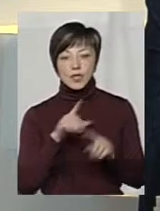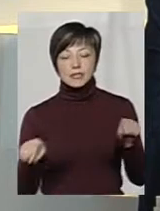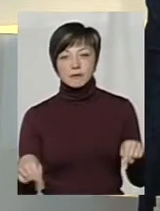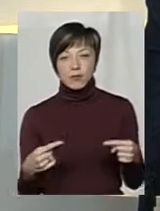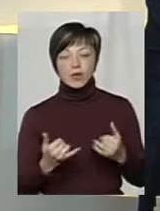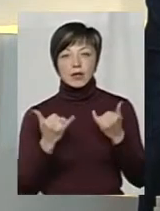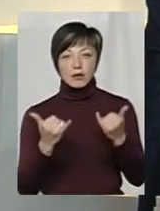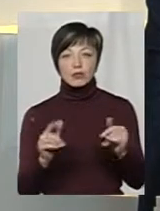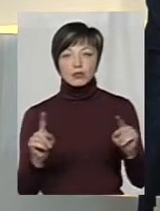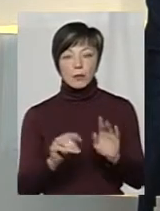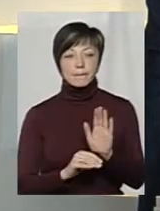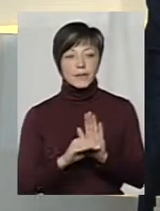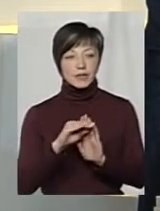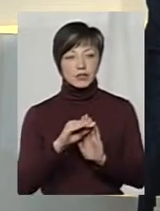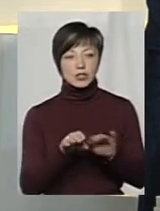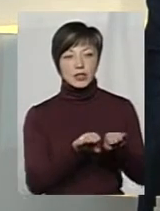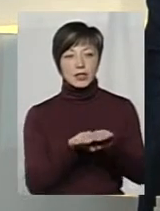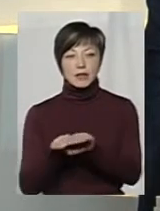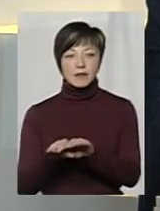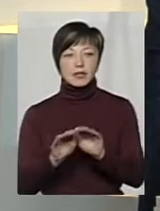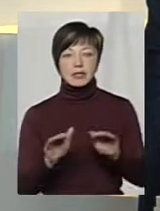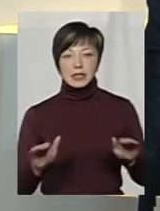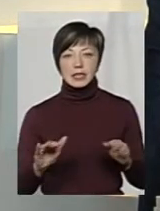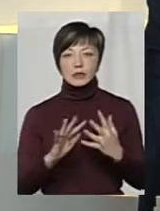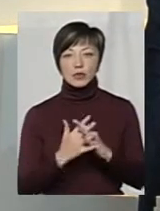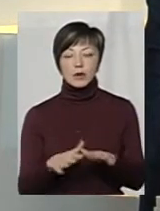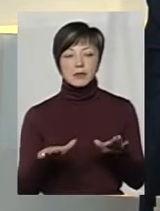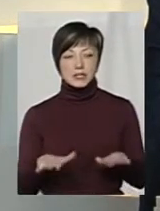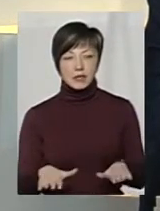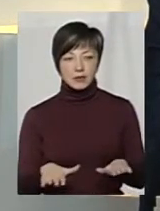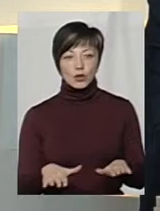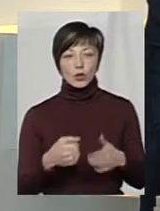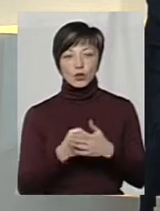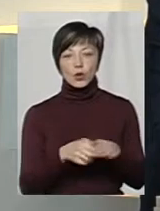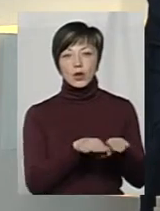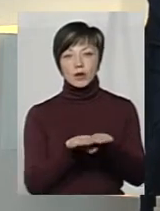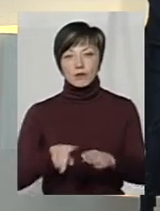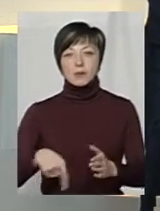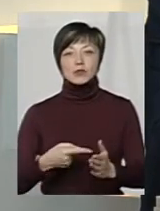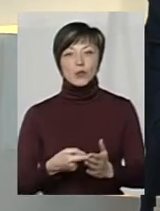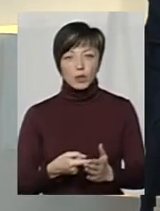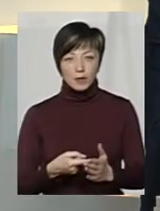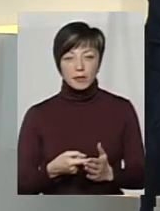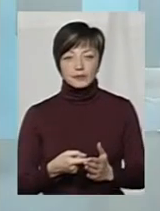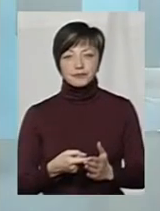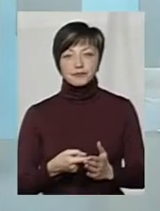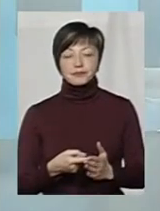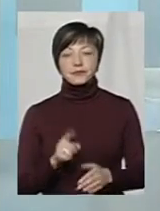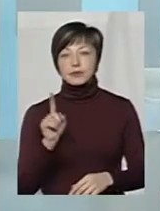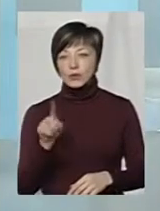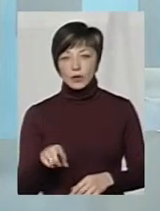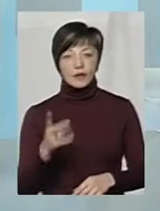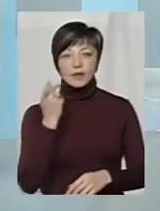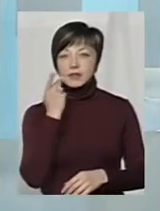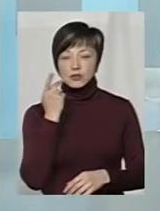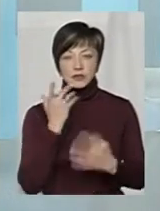щоб підвищити рівень дітей сільської місцевості до рівня міської. Тобто не